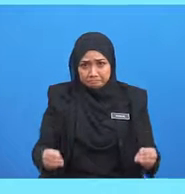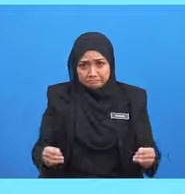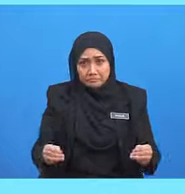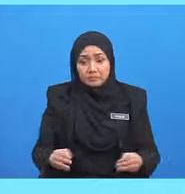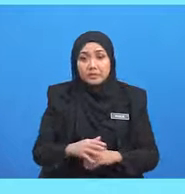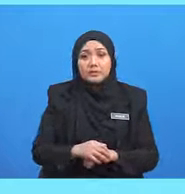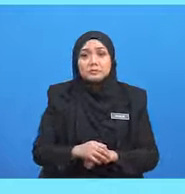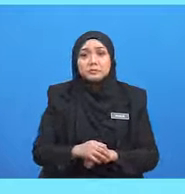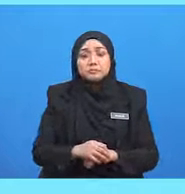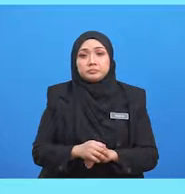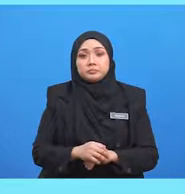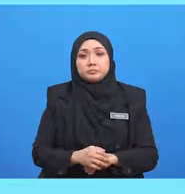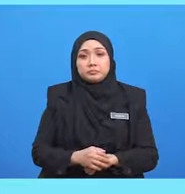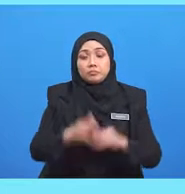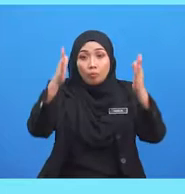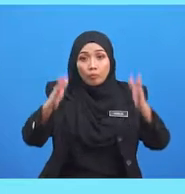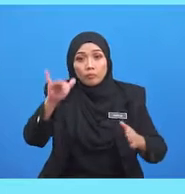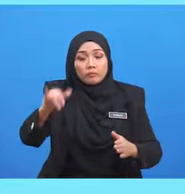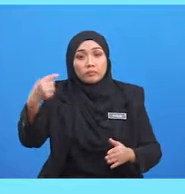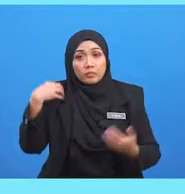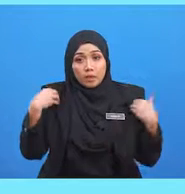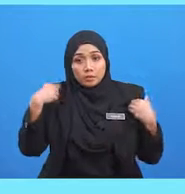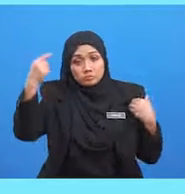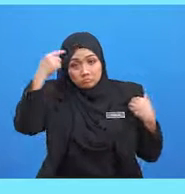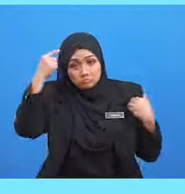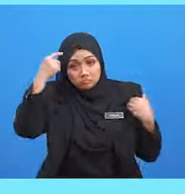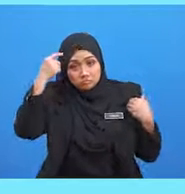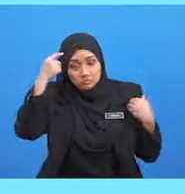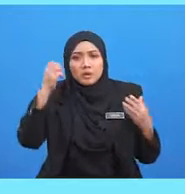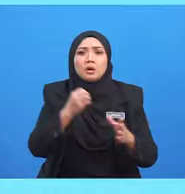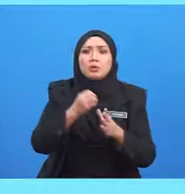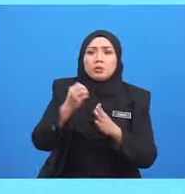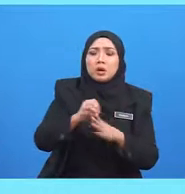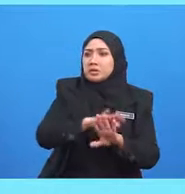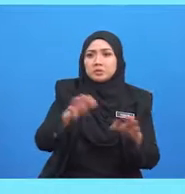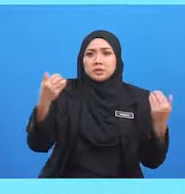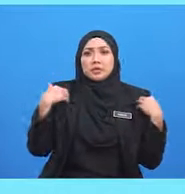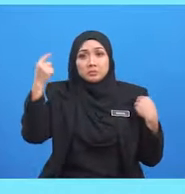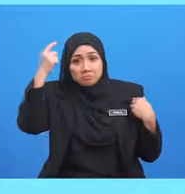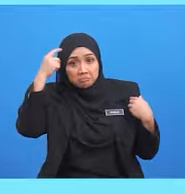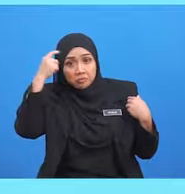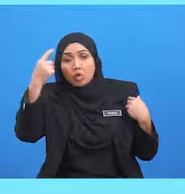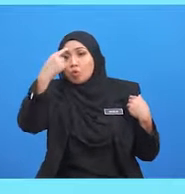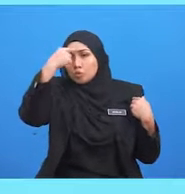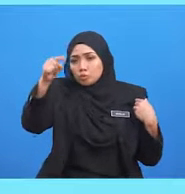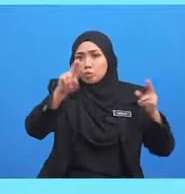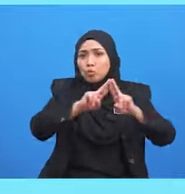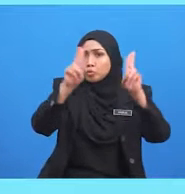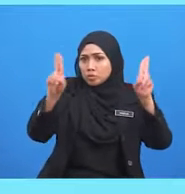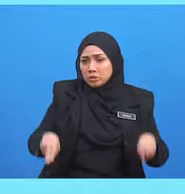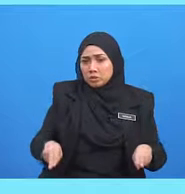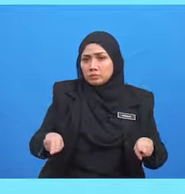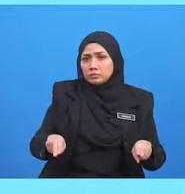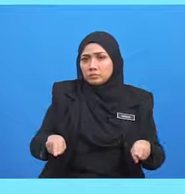tidak berakal, dan juga untuk menguji sejauh mana keimanan kita semua kepada